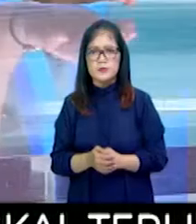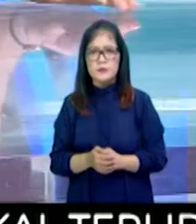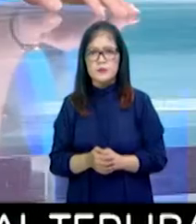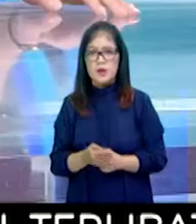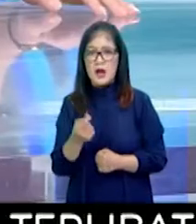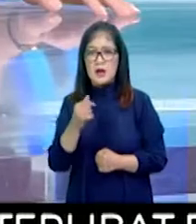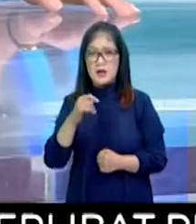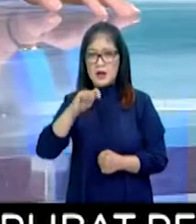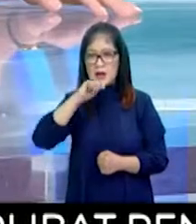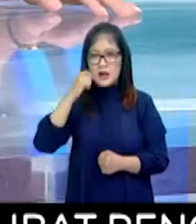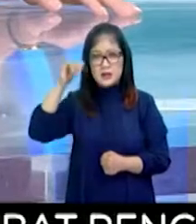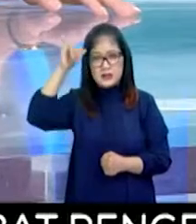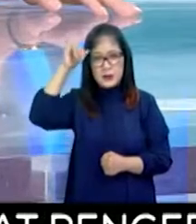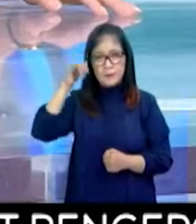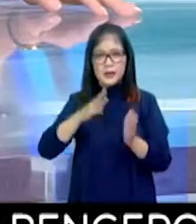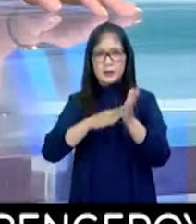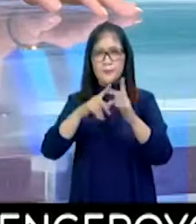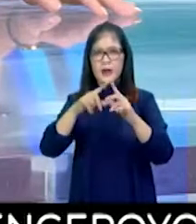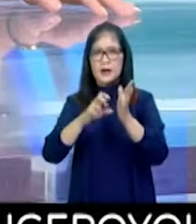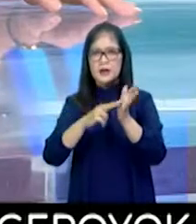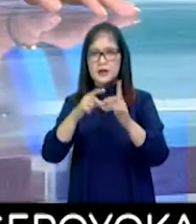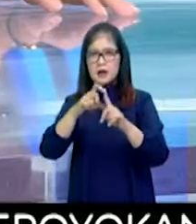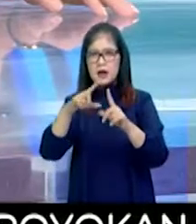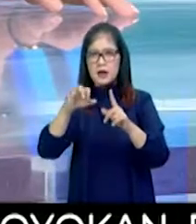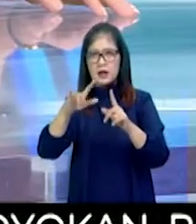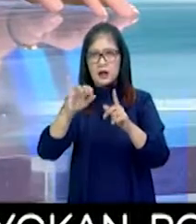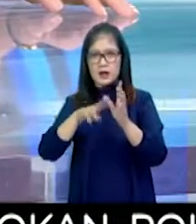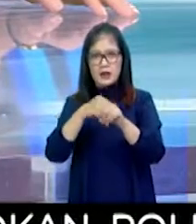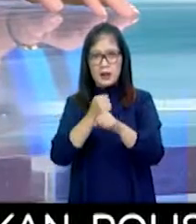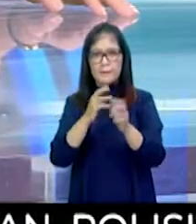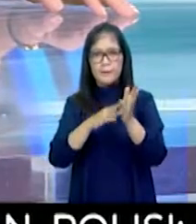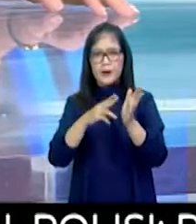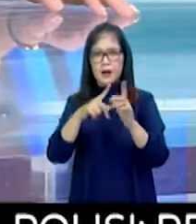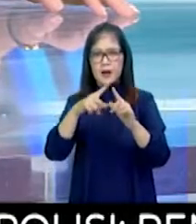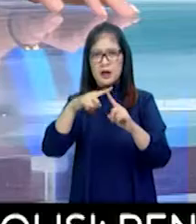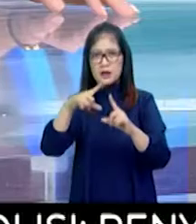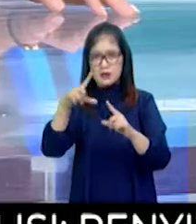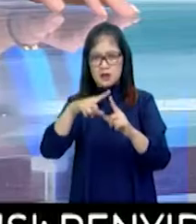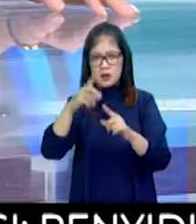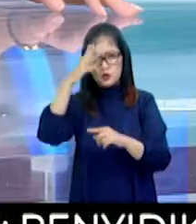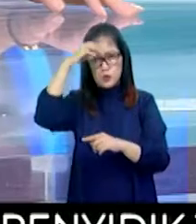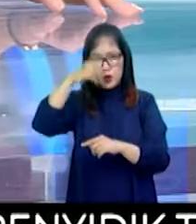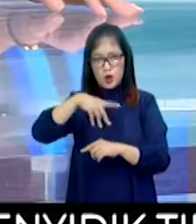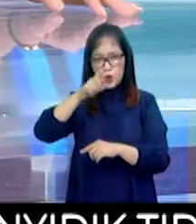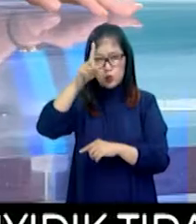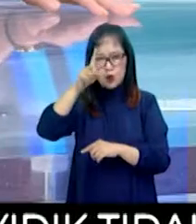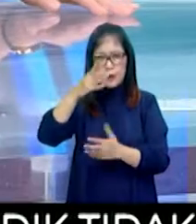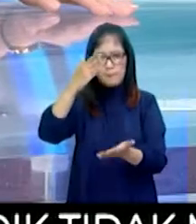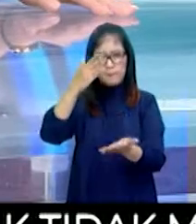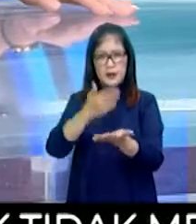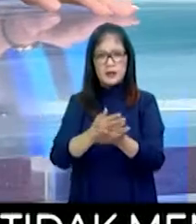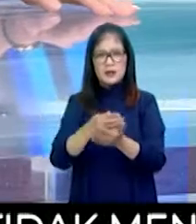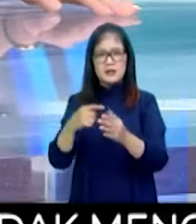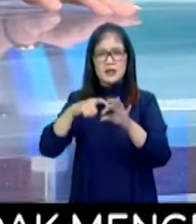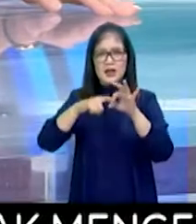Sementara itu pemirsa, harga daging sapi di Mandailing Natal, Sumatera Utara terus melambung. Terbatasnya stok dan ketergantungan sapi impor menjadi penyebab harga daging